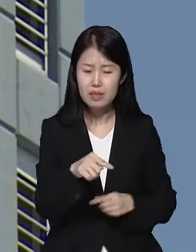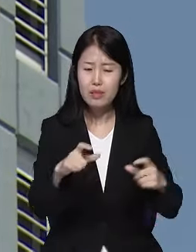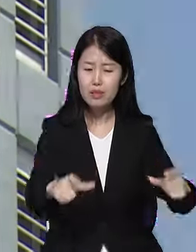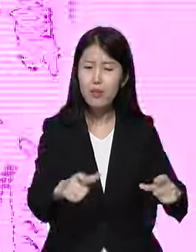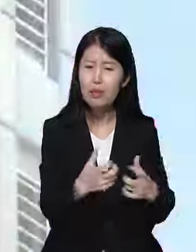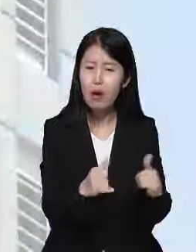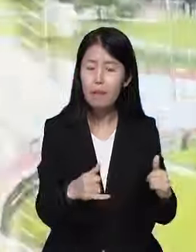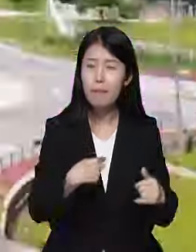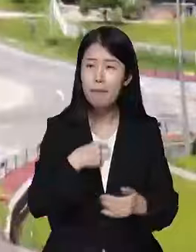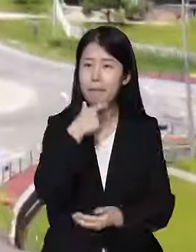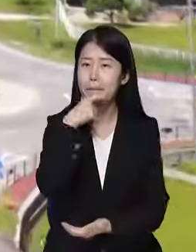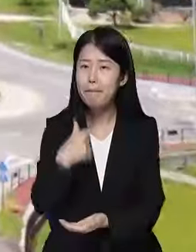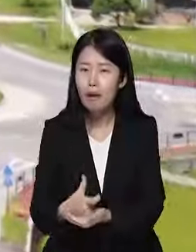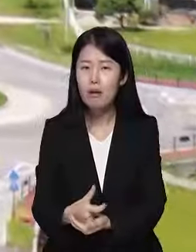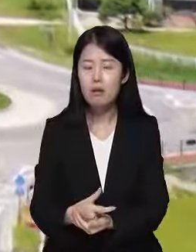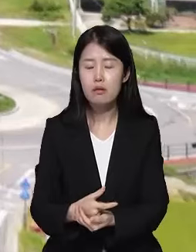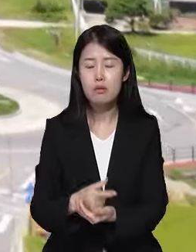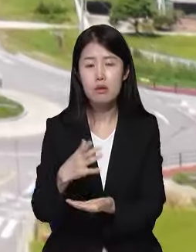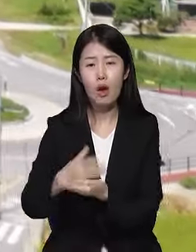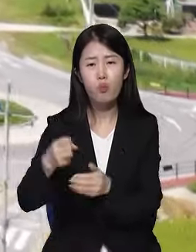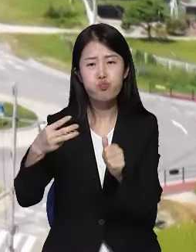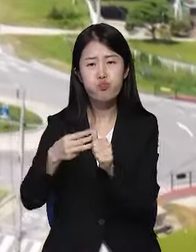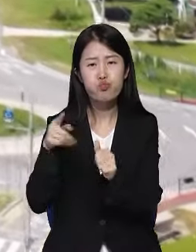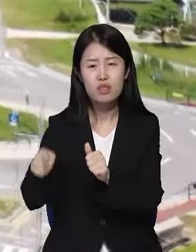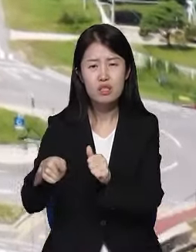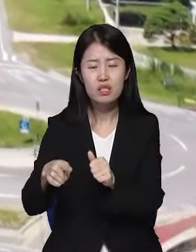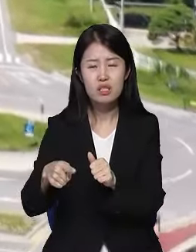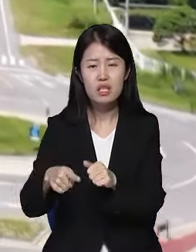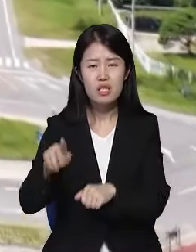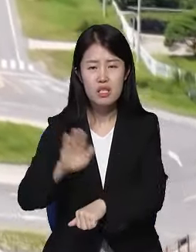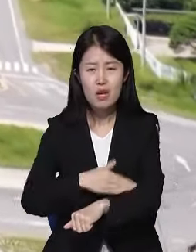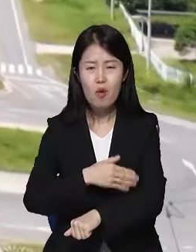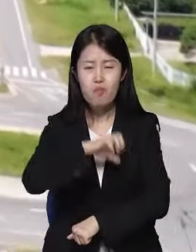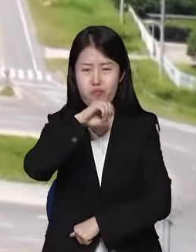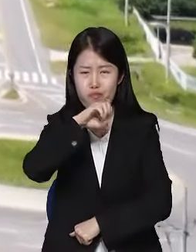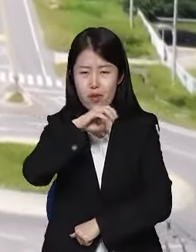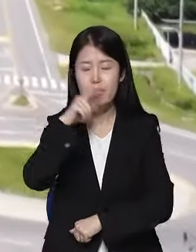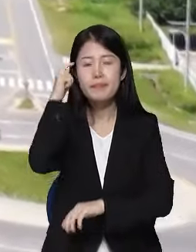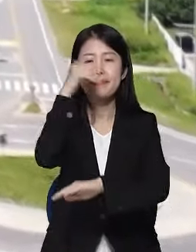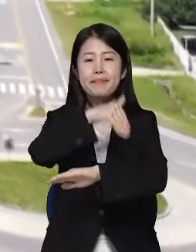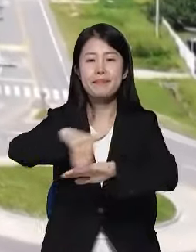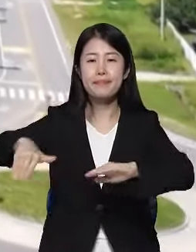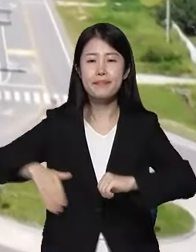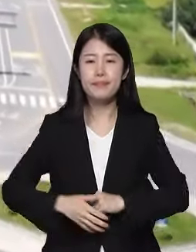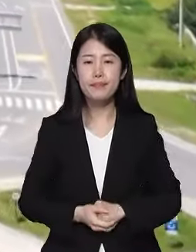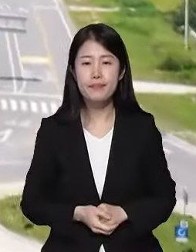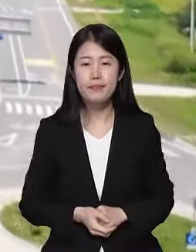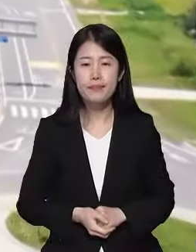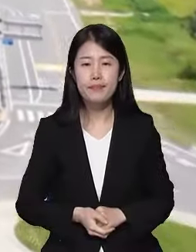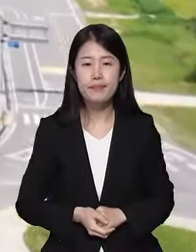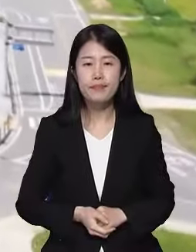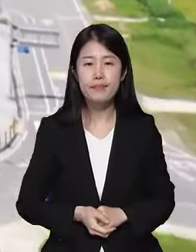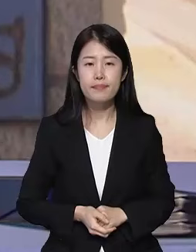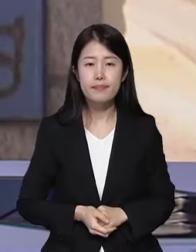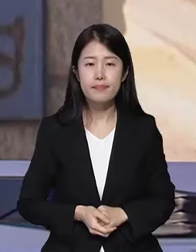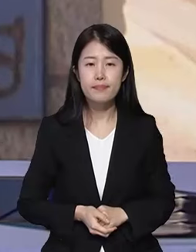원주민들은 담양군에 대해 구체적으로 항의하겠다는 입장입니다. KBC 최용석입니다.